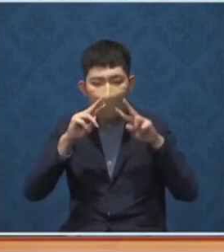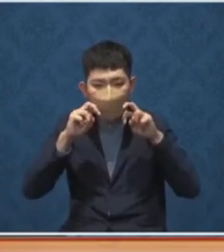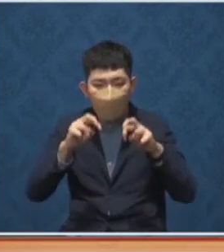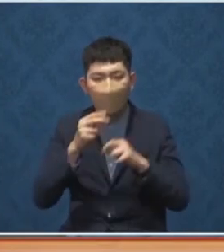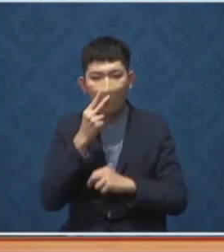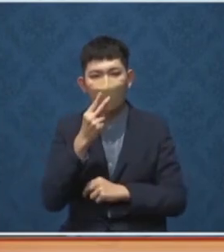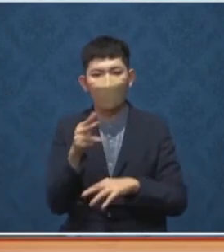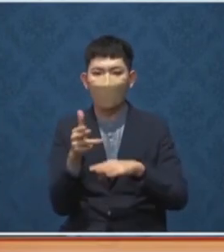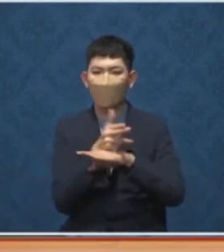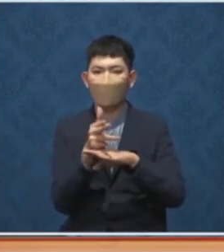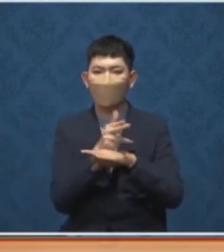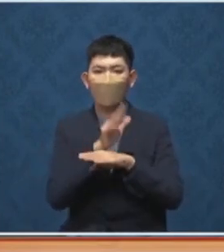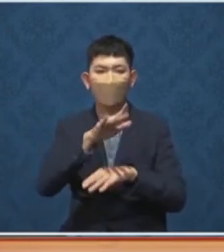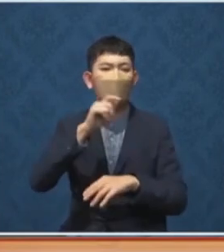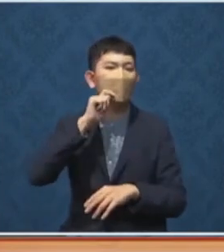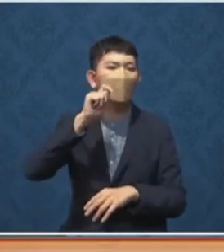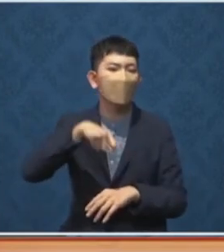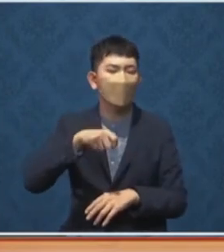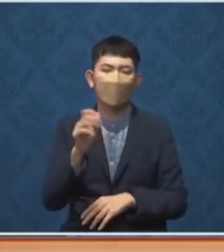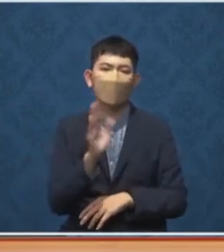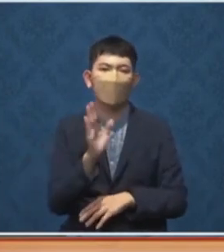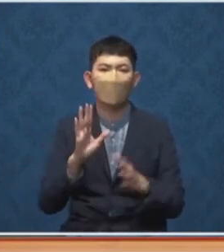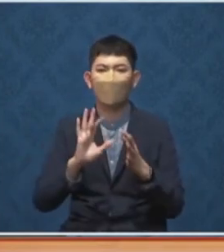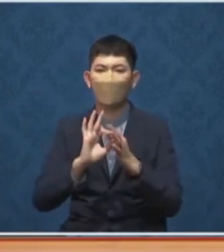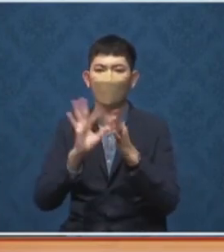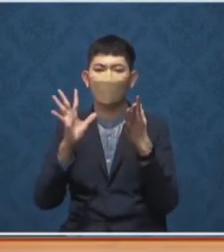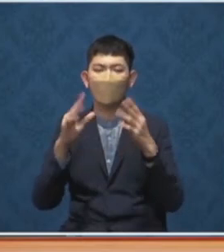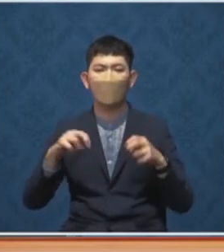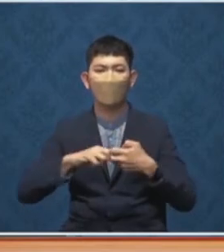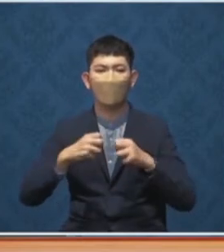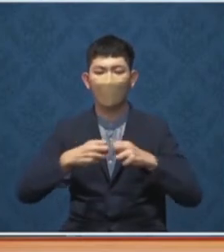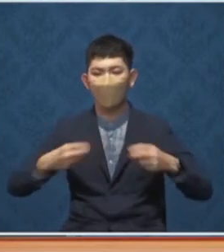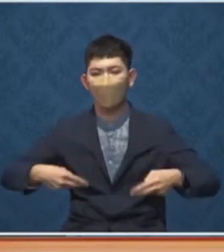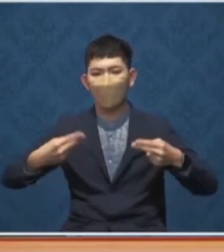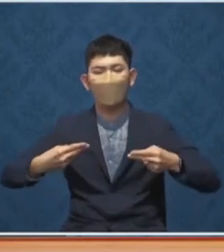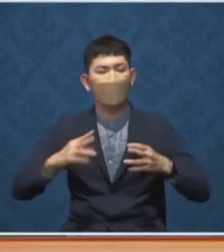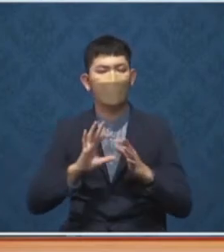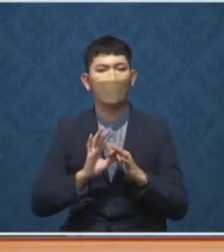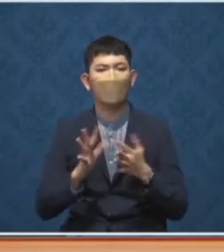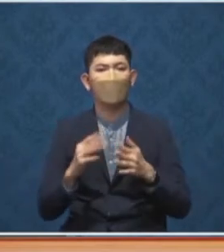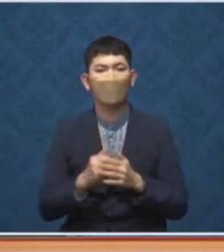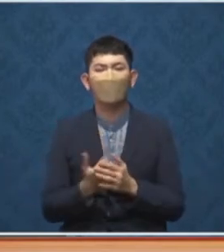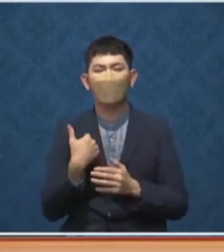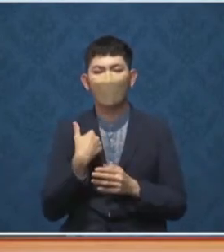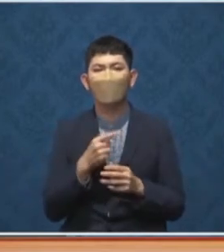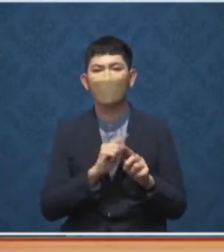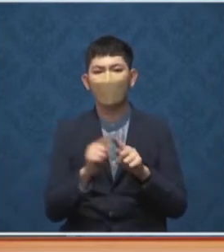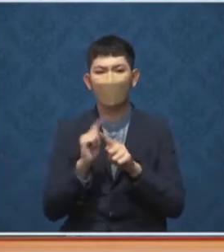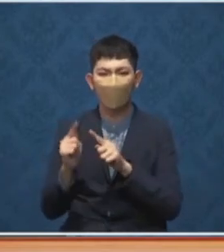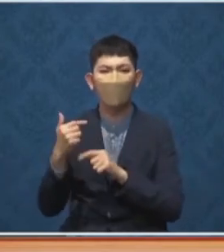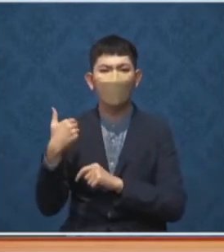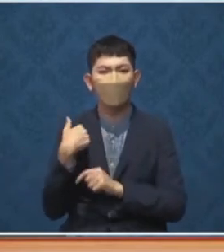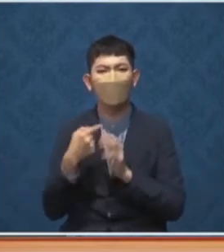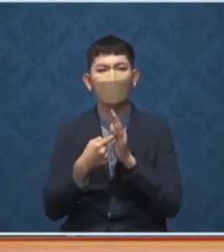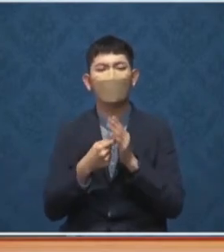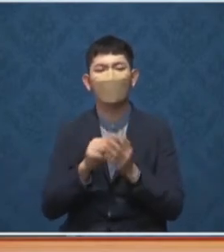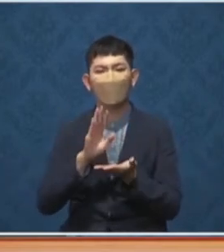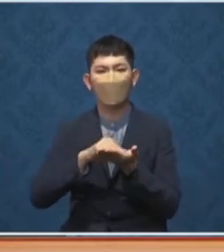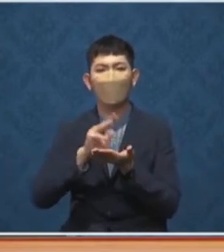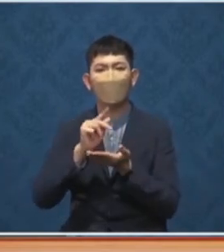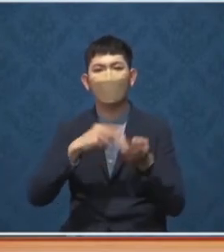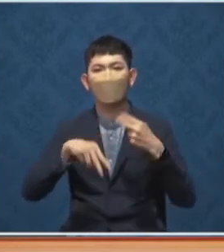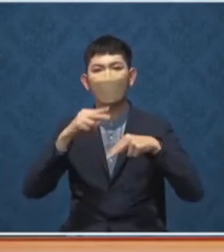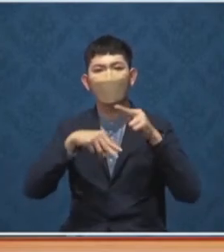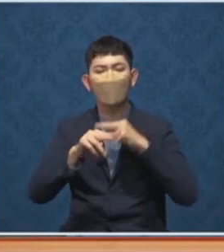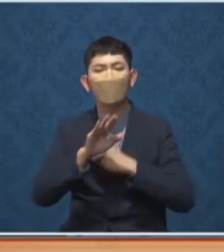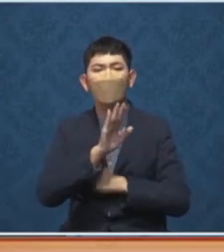่า คิปนนไม่ได้มาจาก Ukraineและไม่ได้เกี่ยวอะไรกับสงครามเลยครับแล้มยมีอีกหายกระบวนการเช่นการตวจสบข้อมลจากผู้ที่เกี่ยวห้